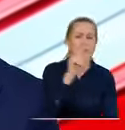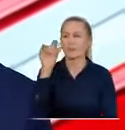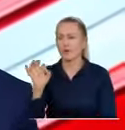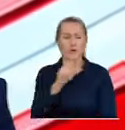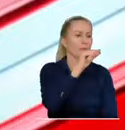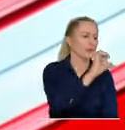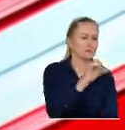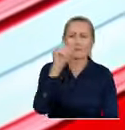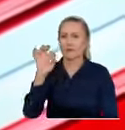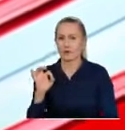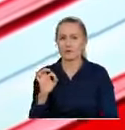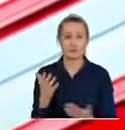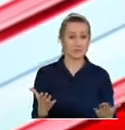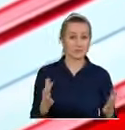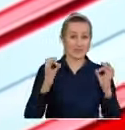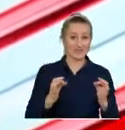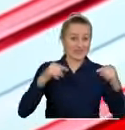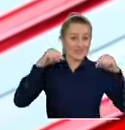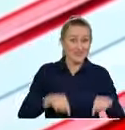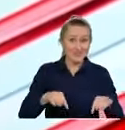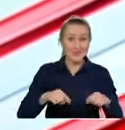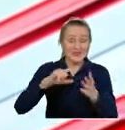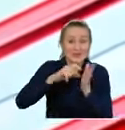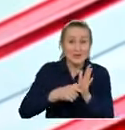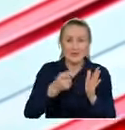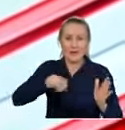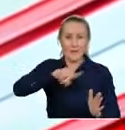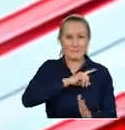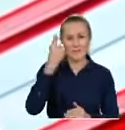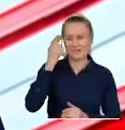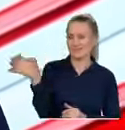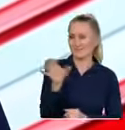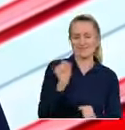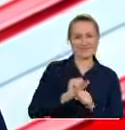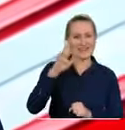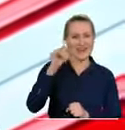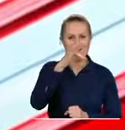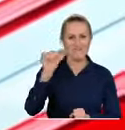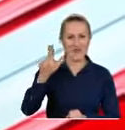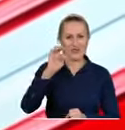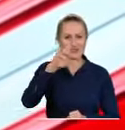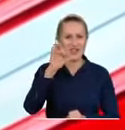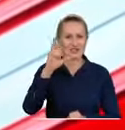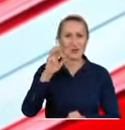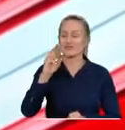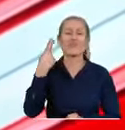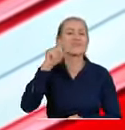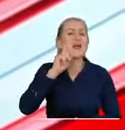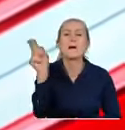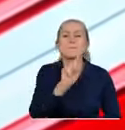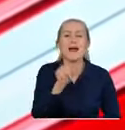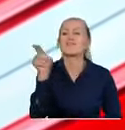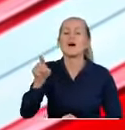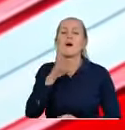w studio wydaje nam się, że jest z nami Rafał Trzaskowski. Nieprawda, proszę państwa. To dubler